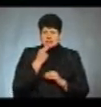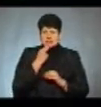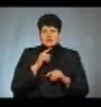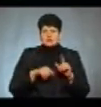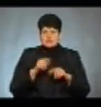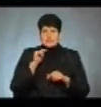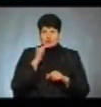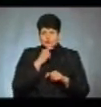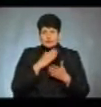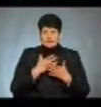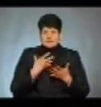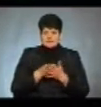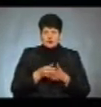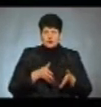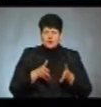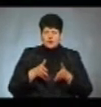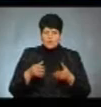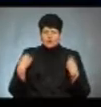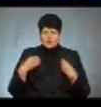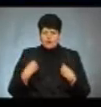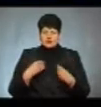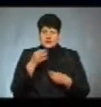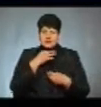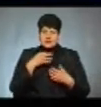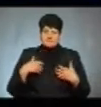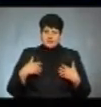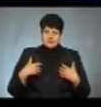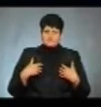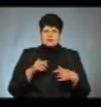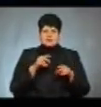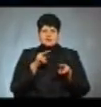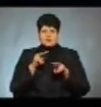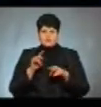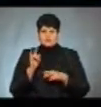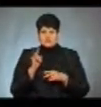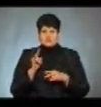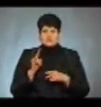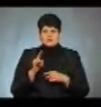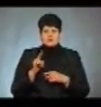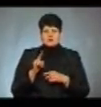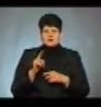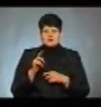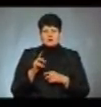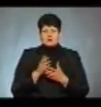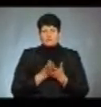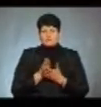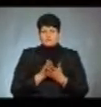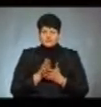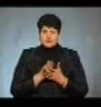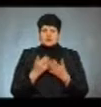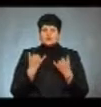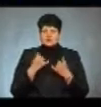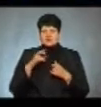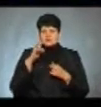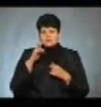економить, бо вирощує власну городину, одяг, ліки або вітаміни, засоби за доглядом дитини та комуналку. Каже, нині від держави на